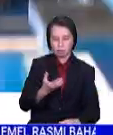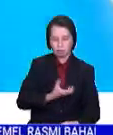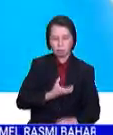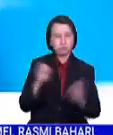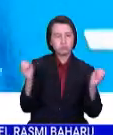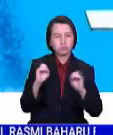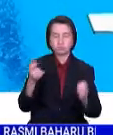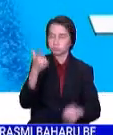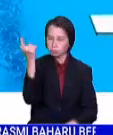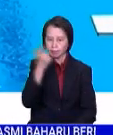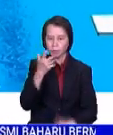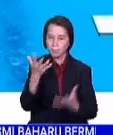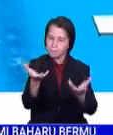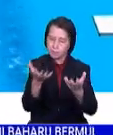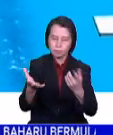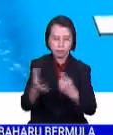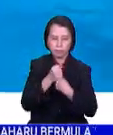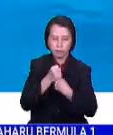ini.